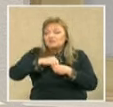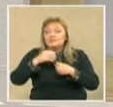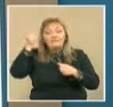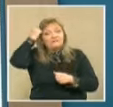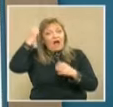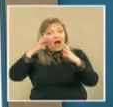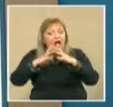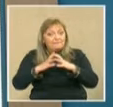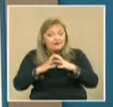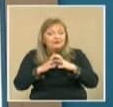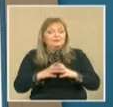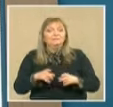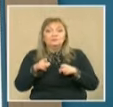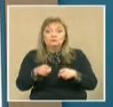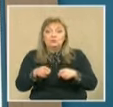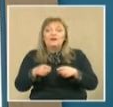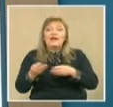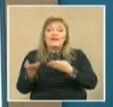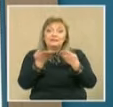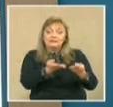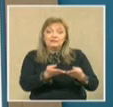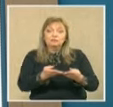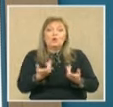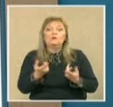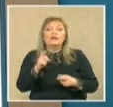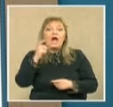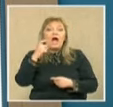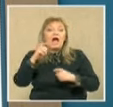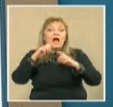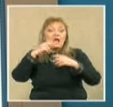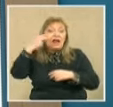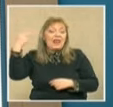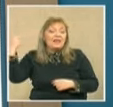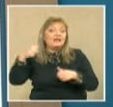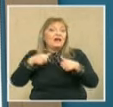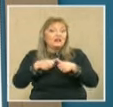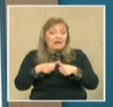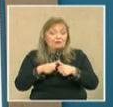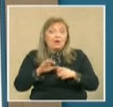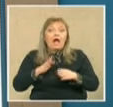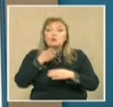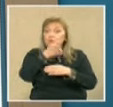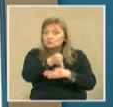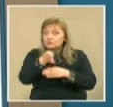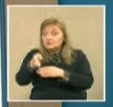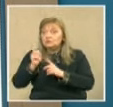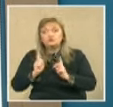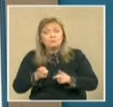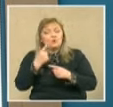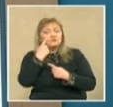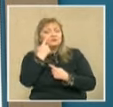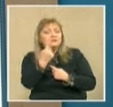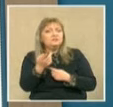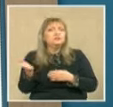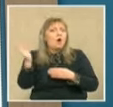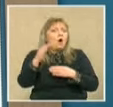направата им. Тази скулптура ни е предоставена от арт галерия Ларго. Всъщност, ако посетите мястото в следващите няколко седмици, ще може да видите